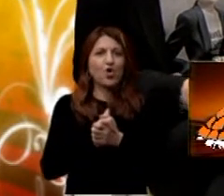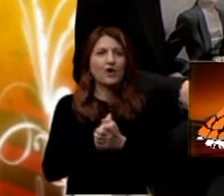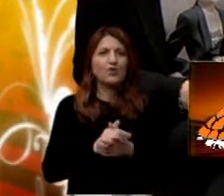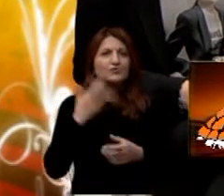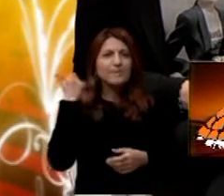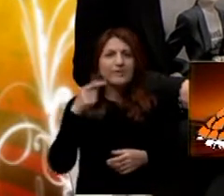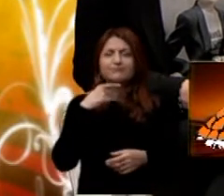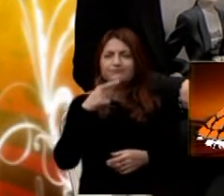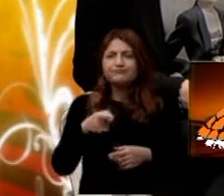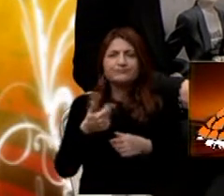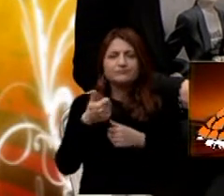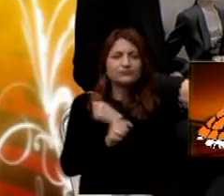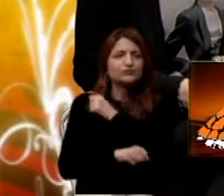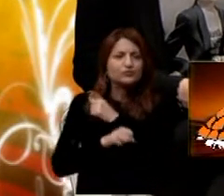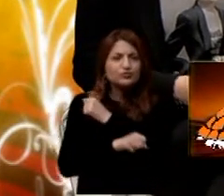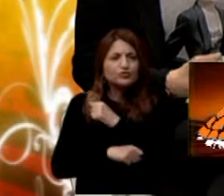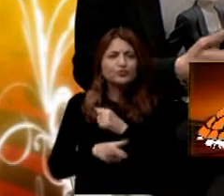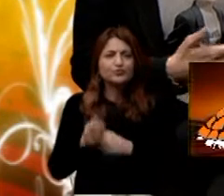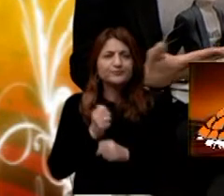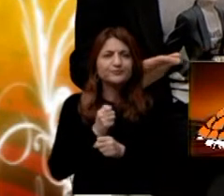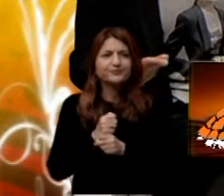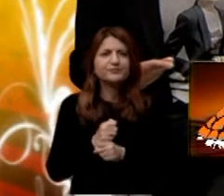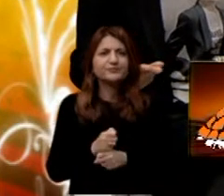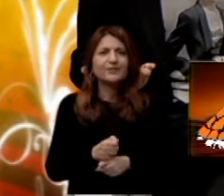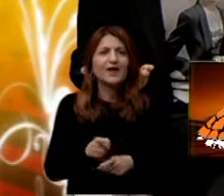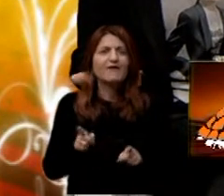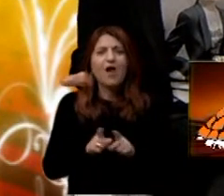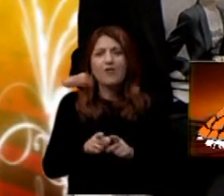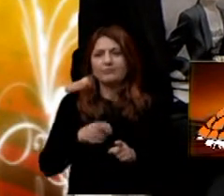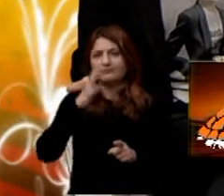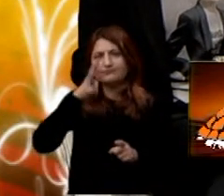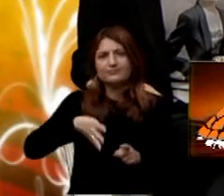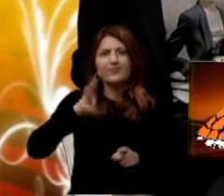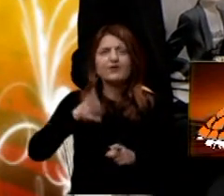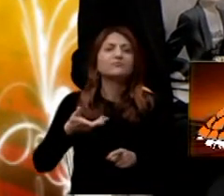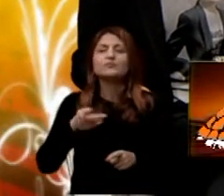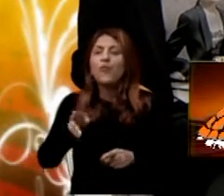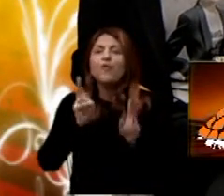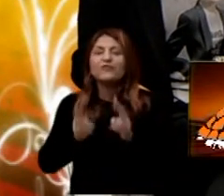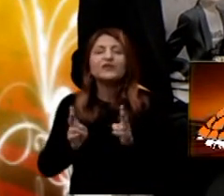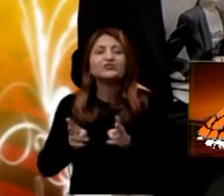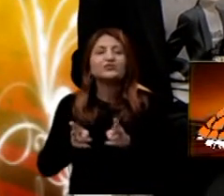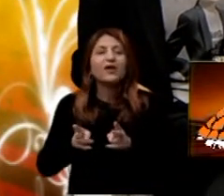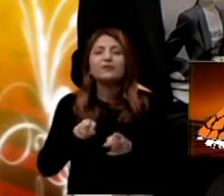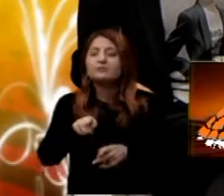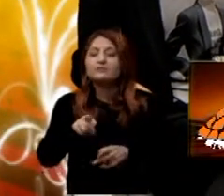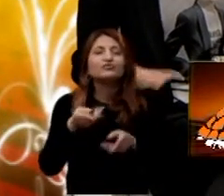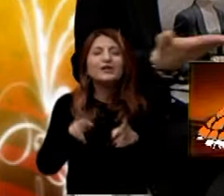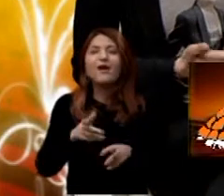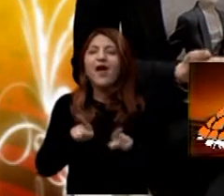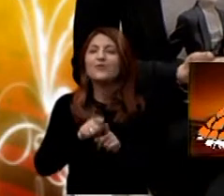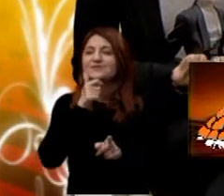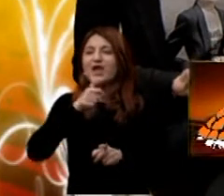citirali nedavno jednu studiju gdje su radili jednostavno screening frižidera, odnosno hladnjaka kod starijih Odlično. Osoba.